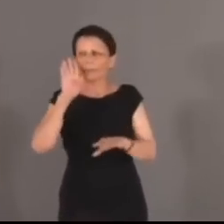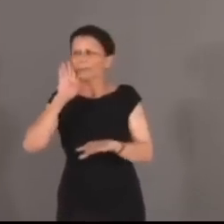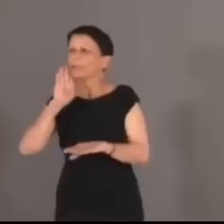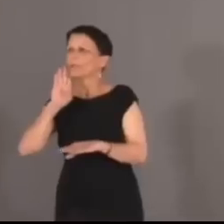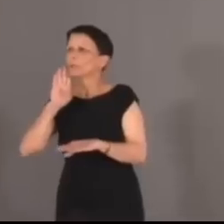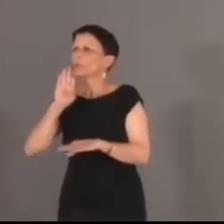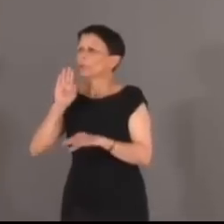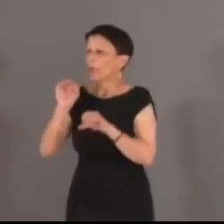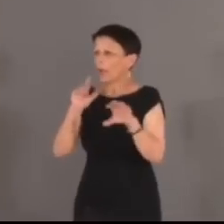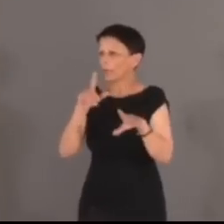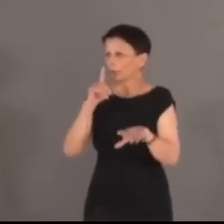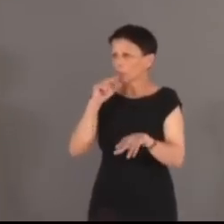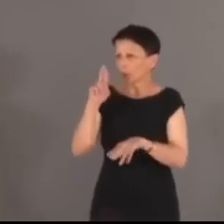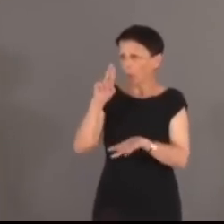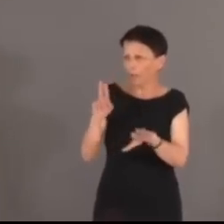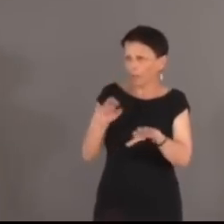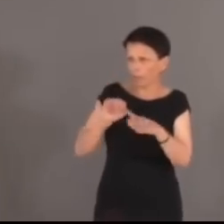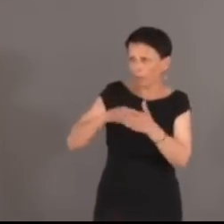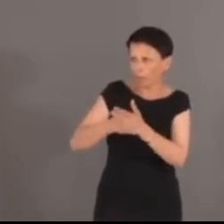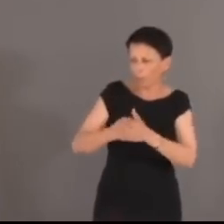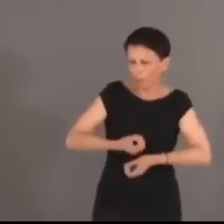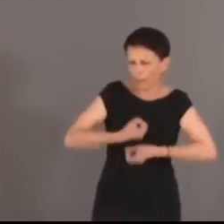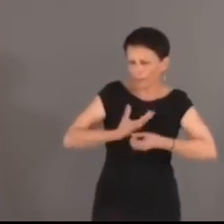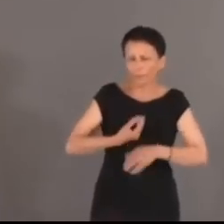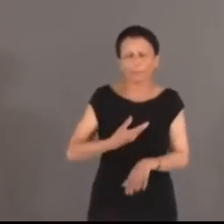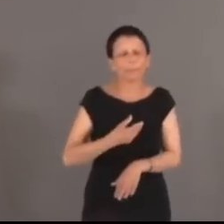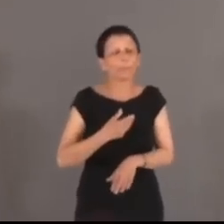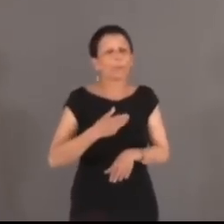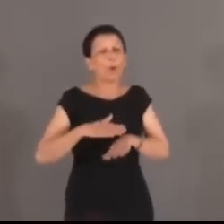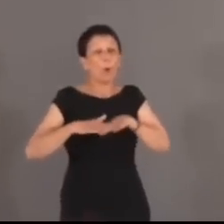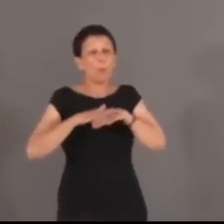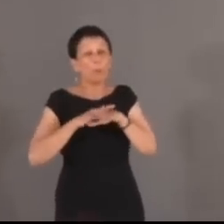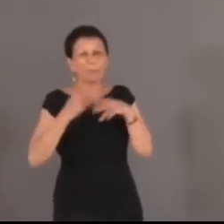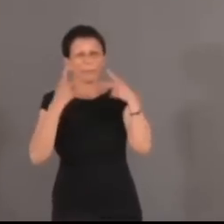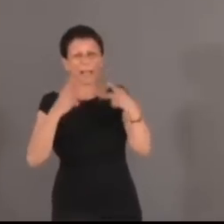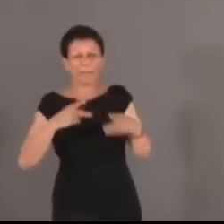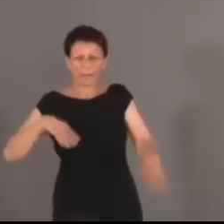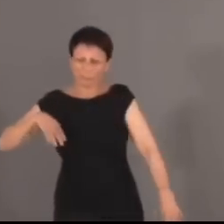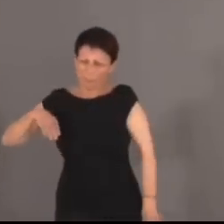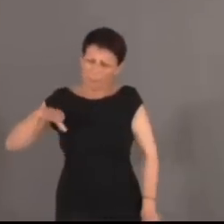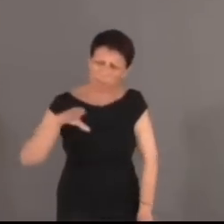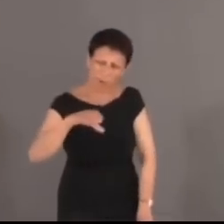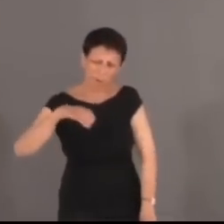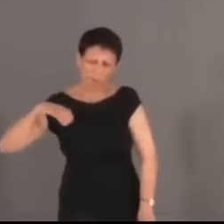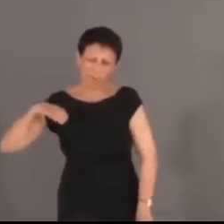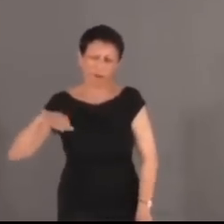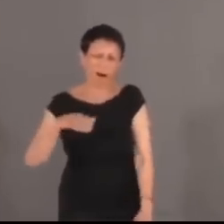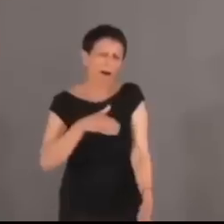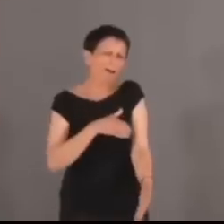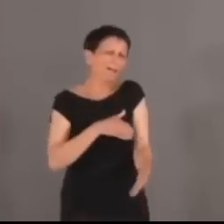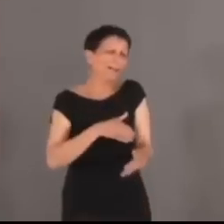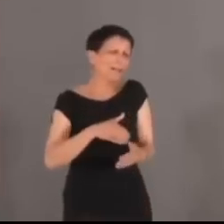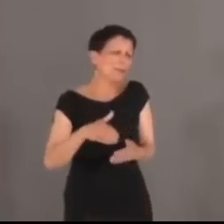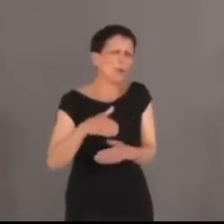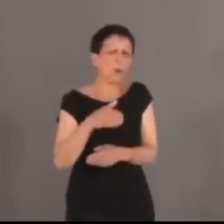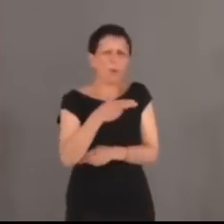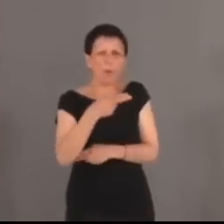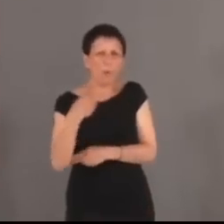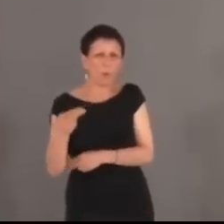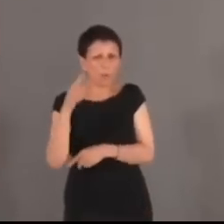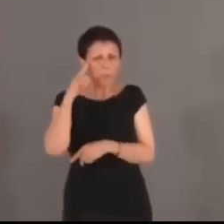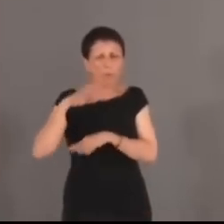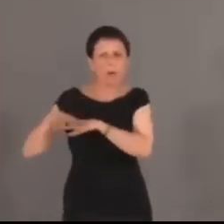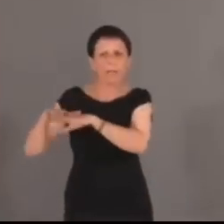la politique de la ville a déversé des centaines de millions d'euros dans ces quartiers, comme l'a rappelé M.